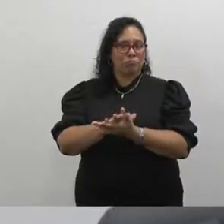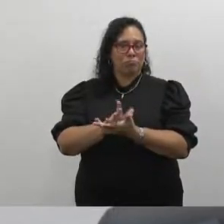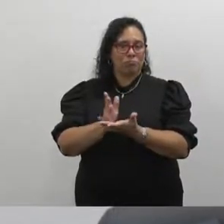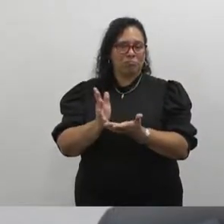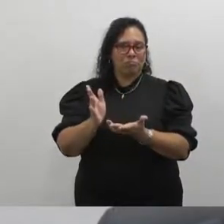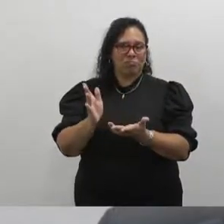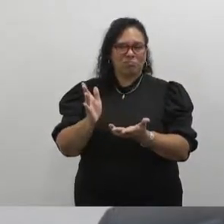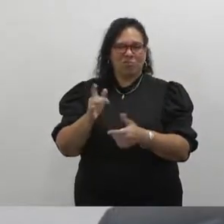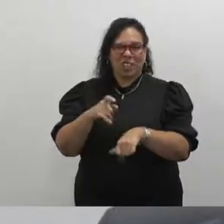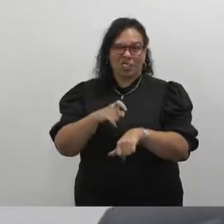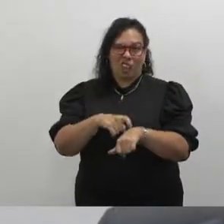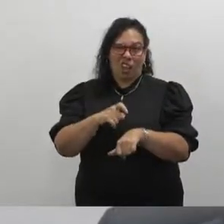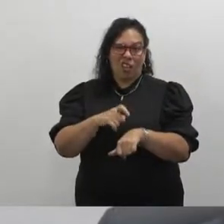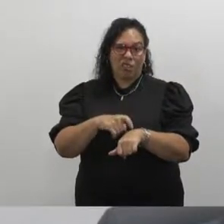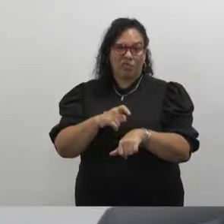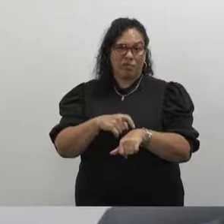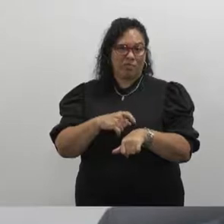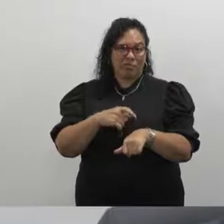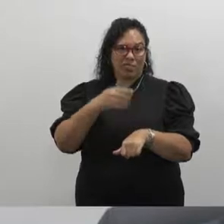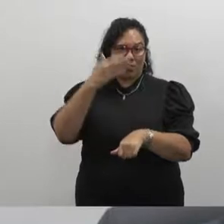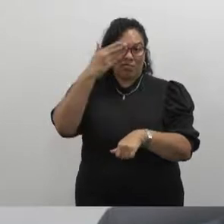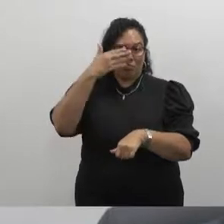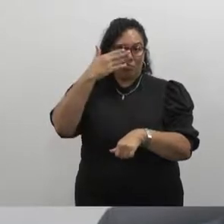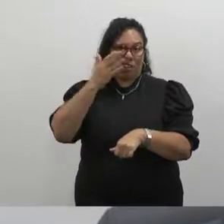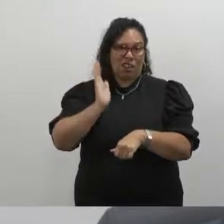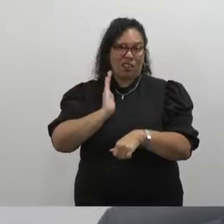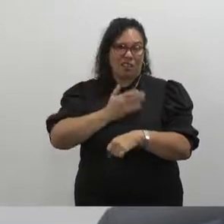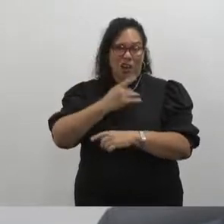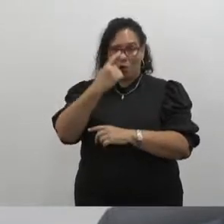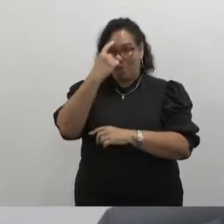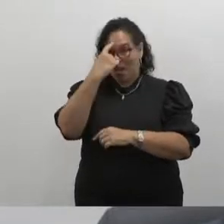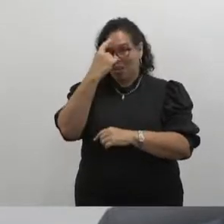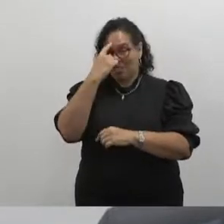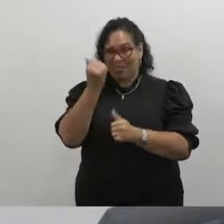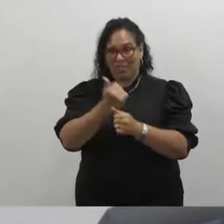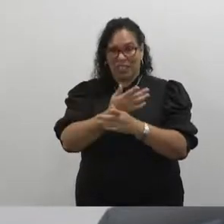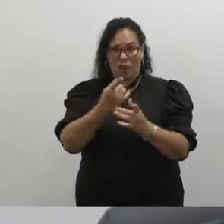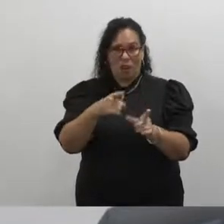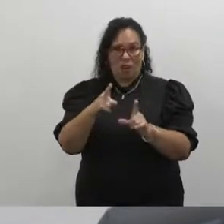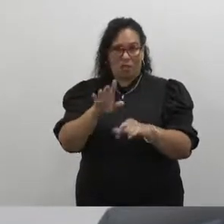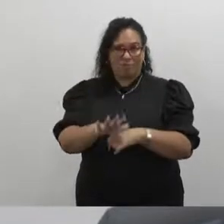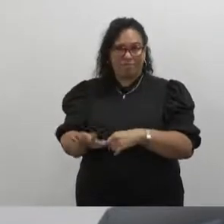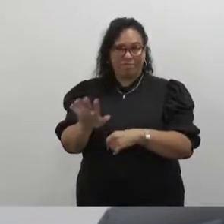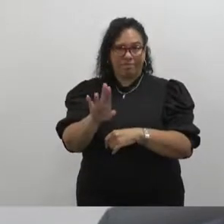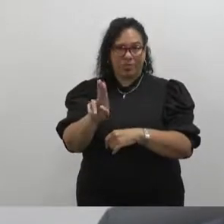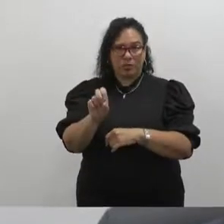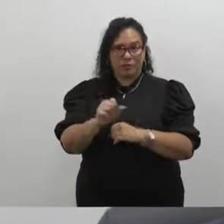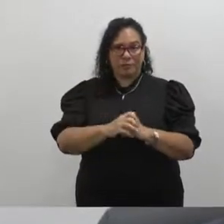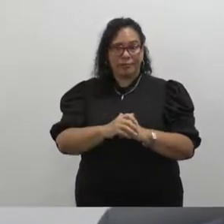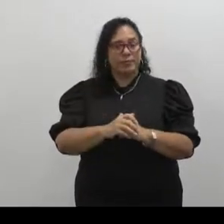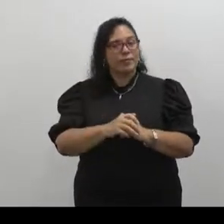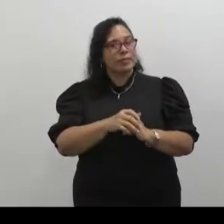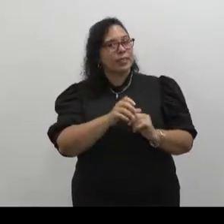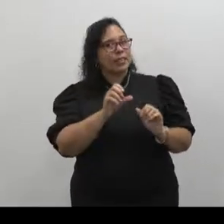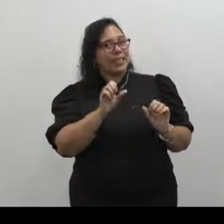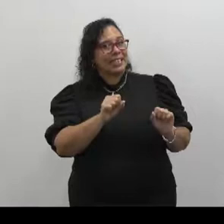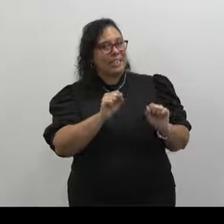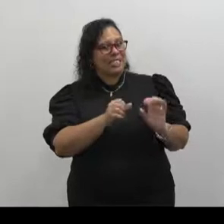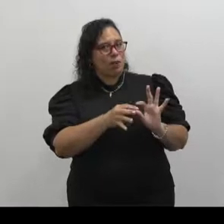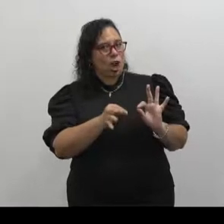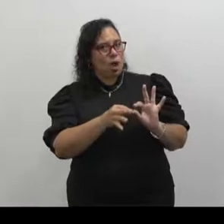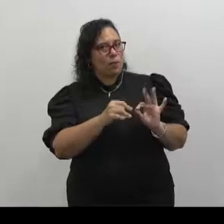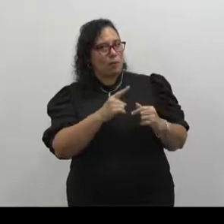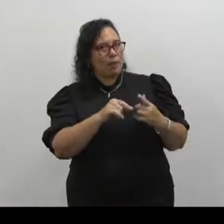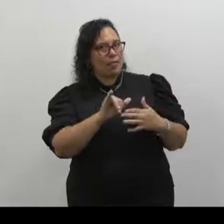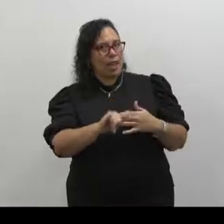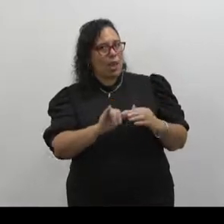phụng đại tăng sơn lan nó quan miền rầm đi thà quan miền rầm đi thà có cái đau để sai dương